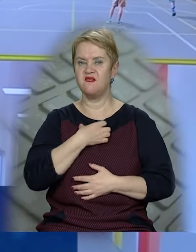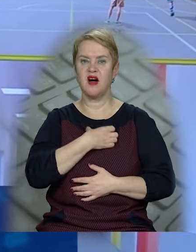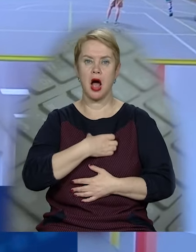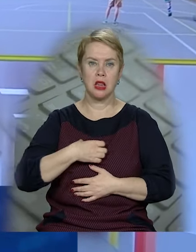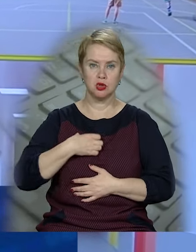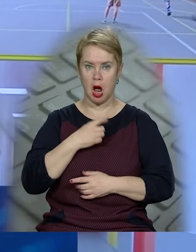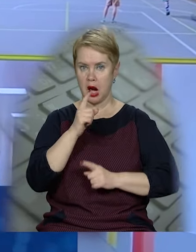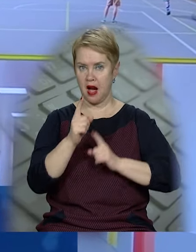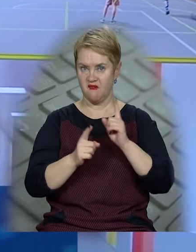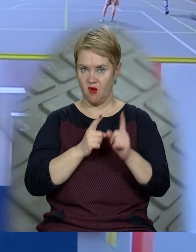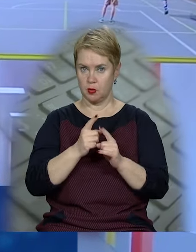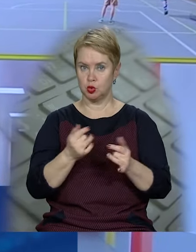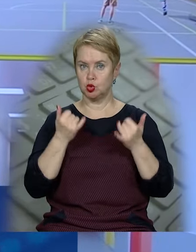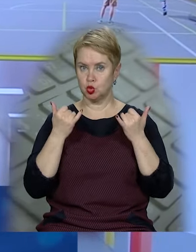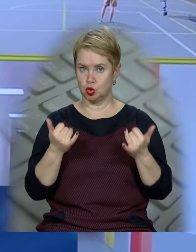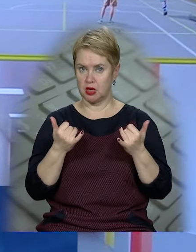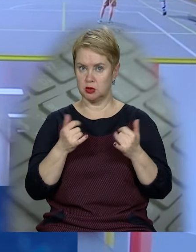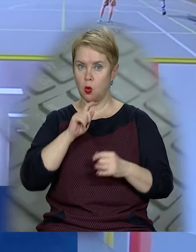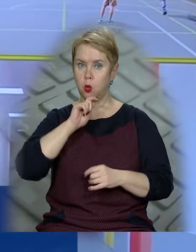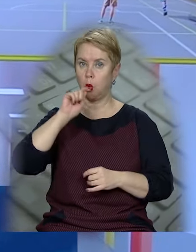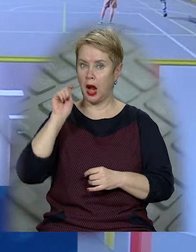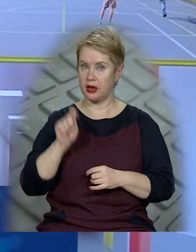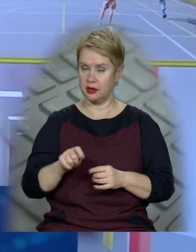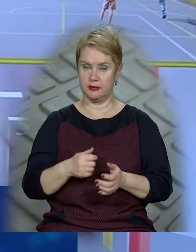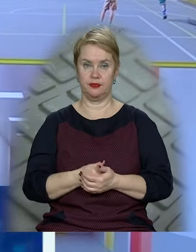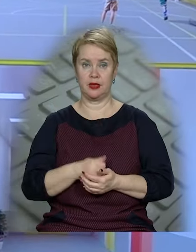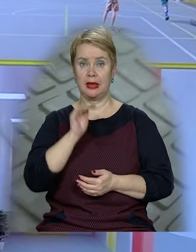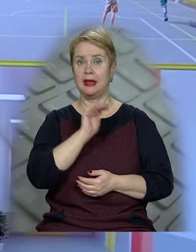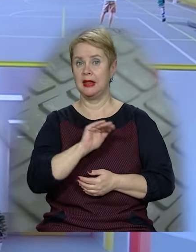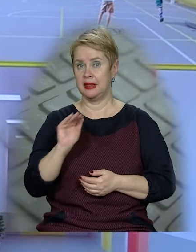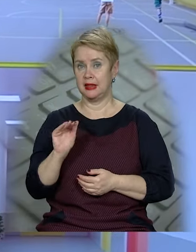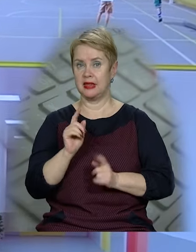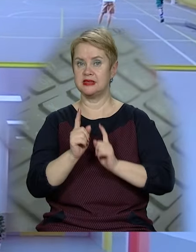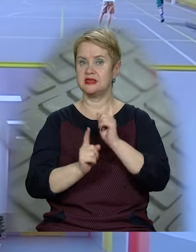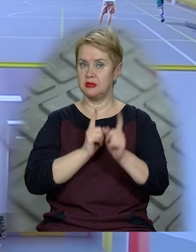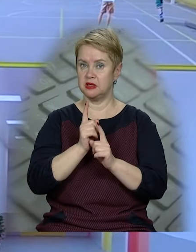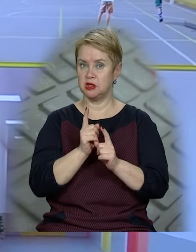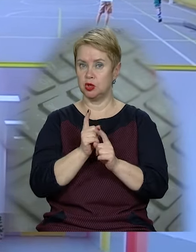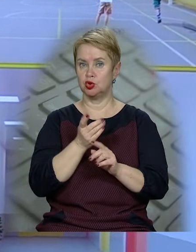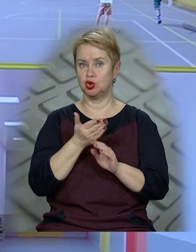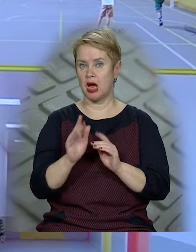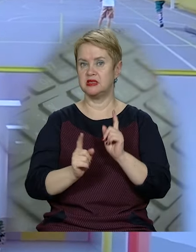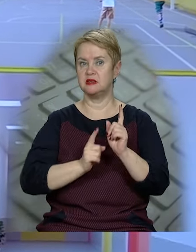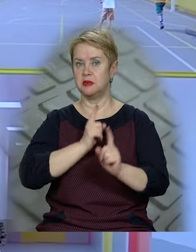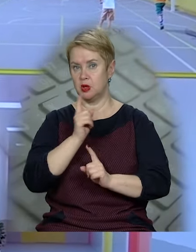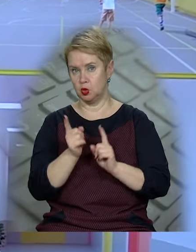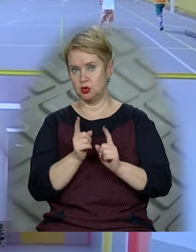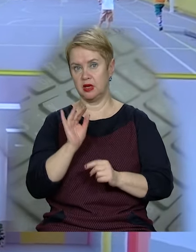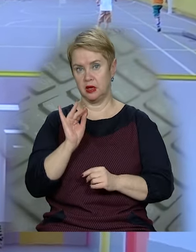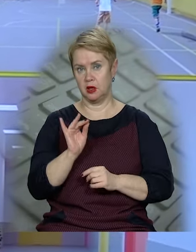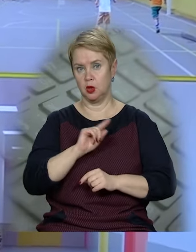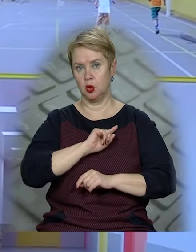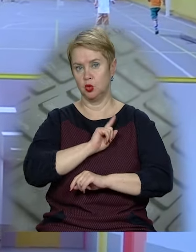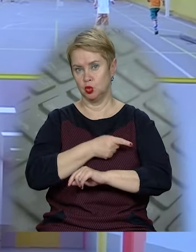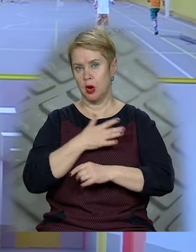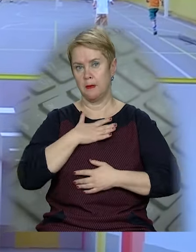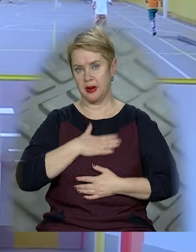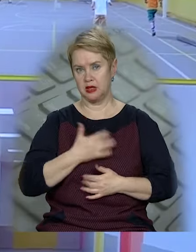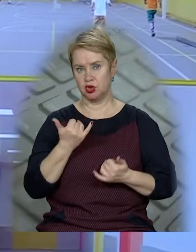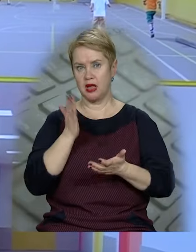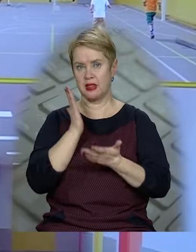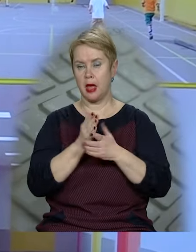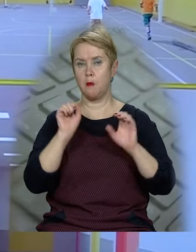найважливіша реформа сучасної України. Діти змінюються, час змінюється. І дуже приємно, що зараз